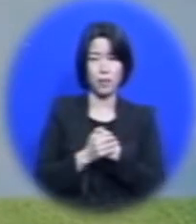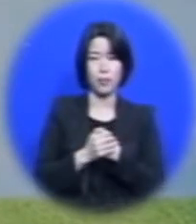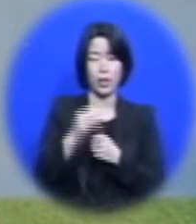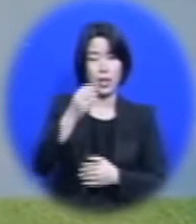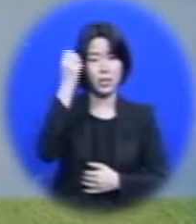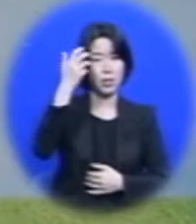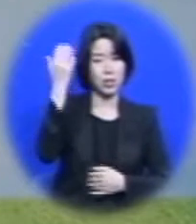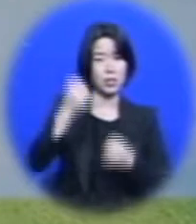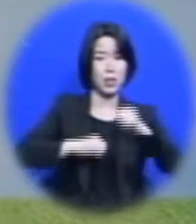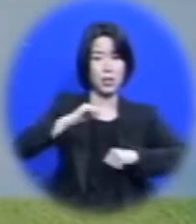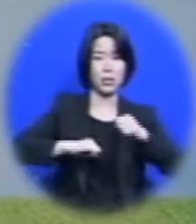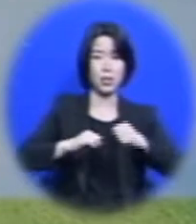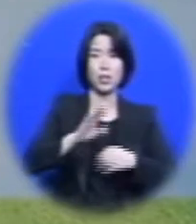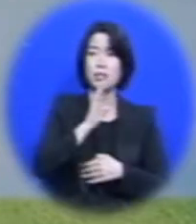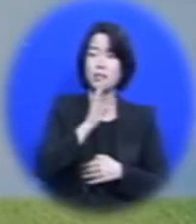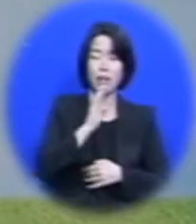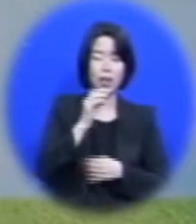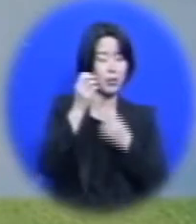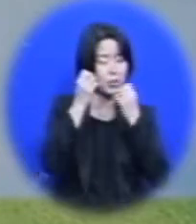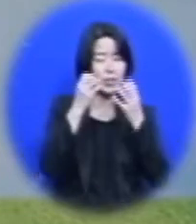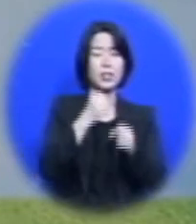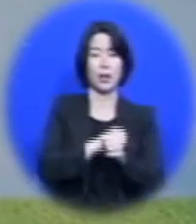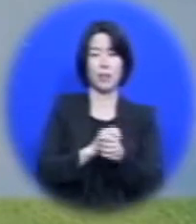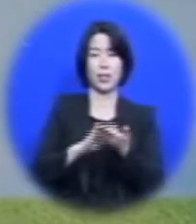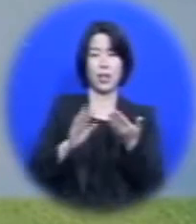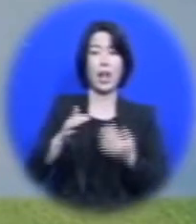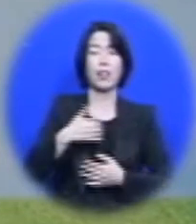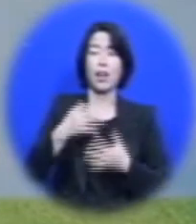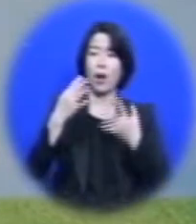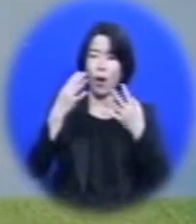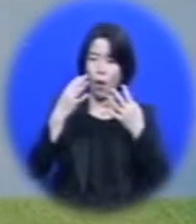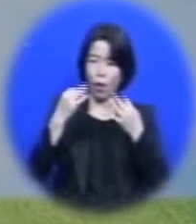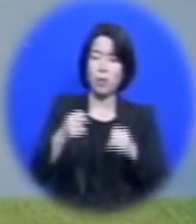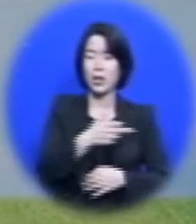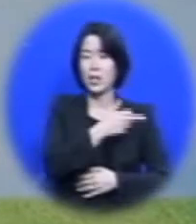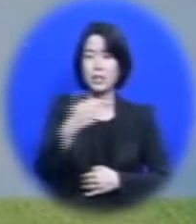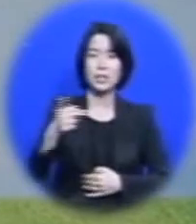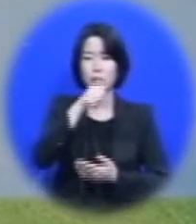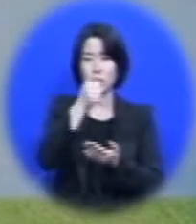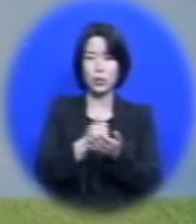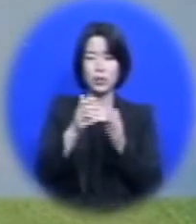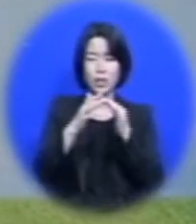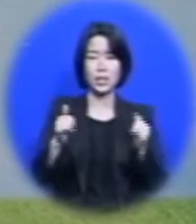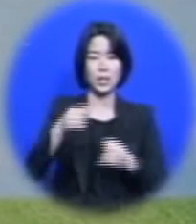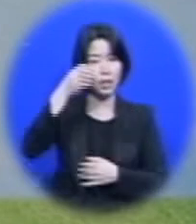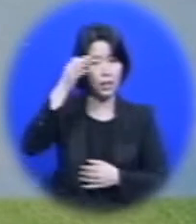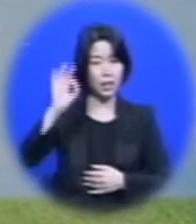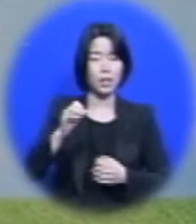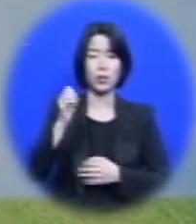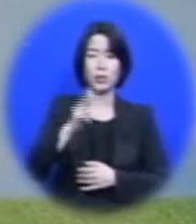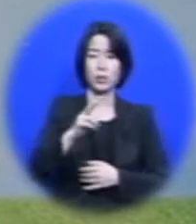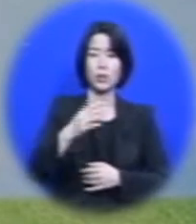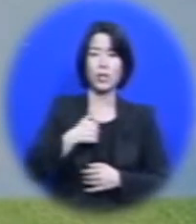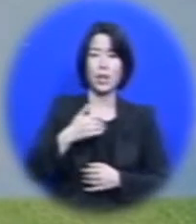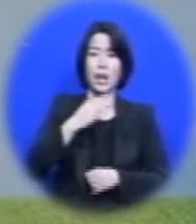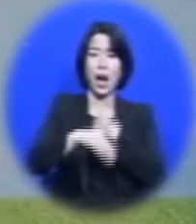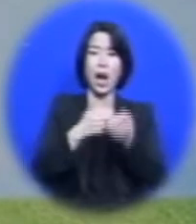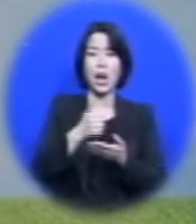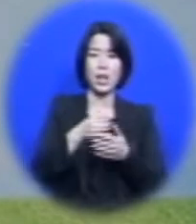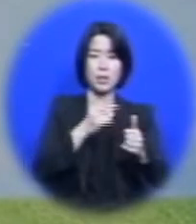성령님의 역사는 참 신기합니다. 내가 얼마나 큰 죄인인가를 깨닫고 그리고 나를